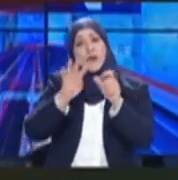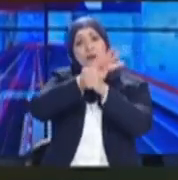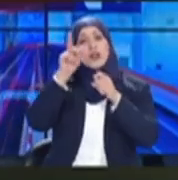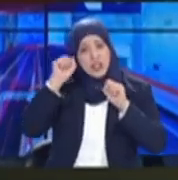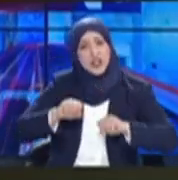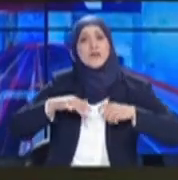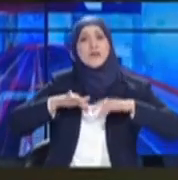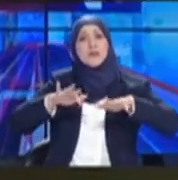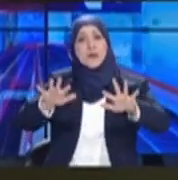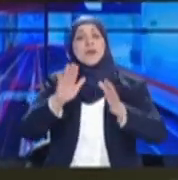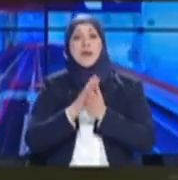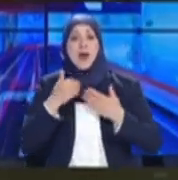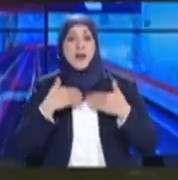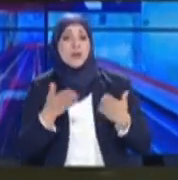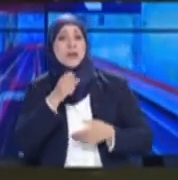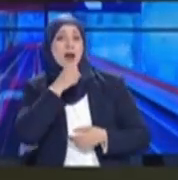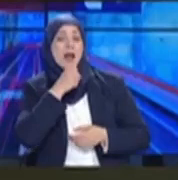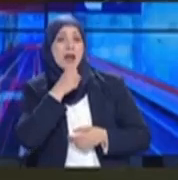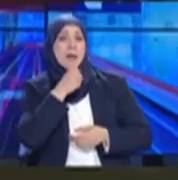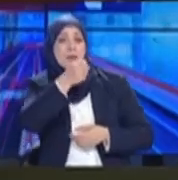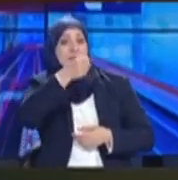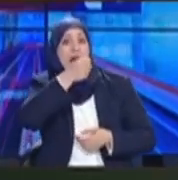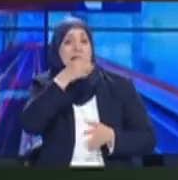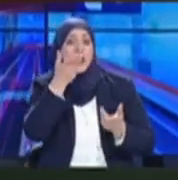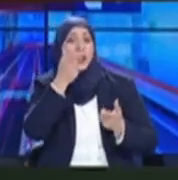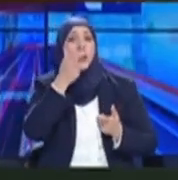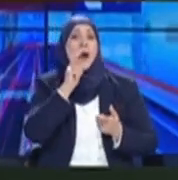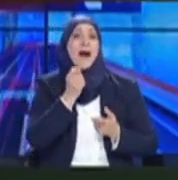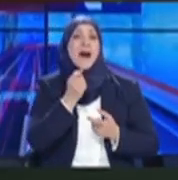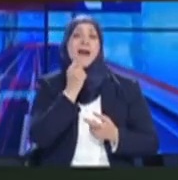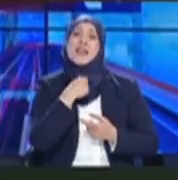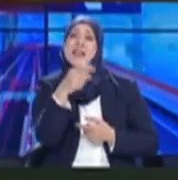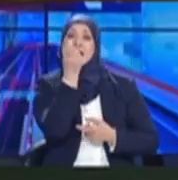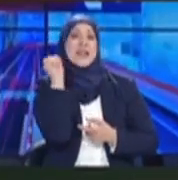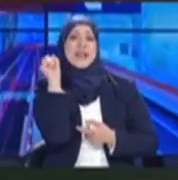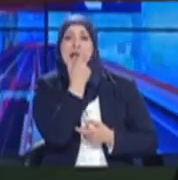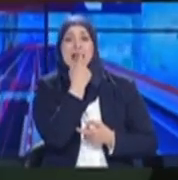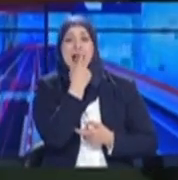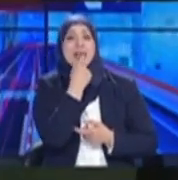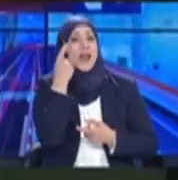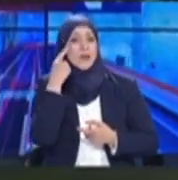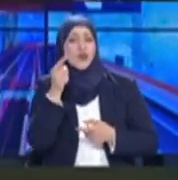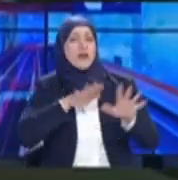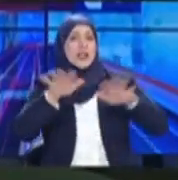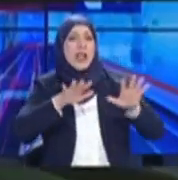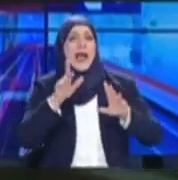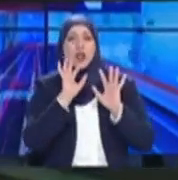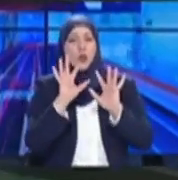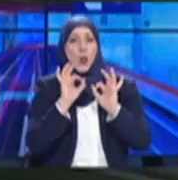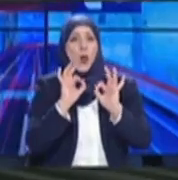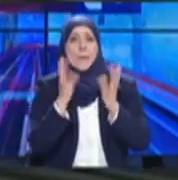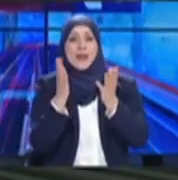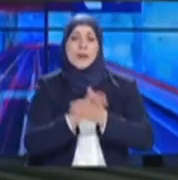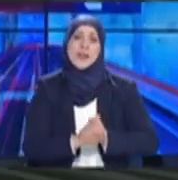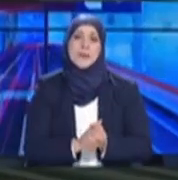صيدليه من خلال الاجراءات اللي اسمه نشوفه قاعدين في اه اه يعني ال